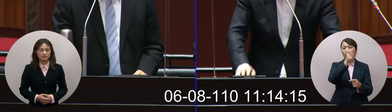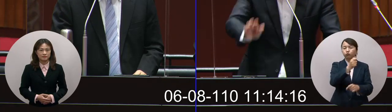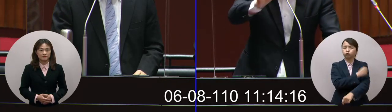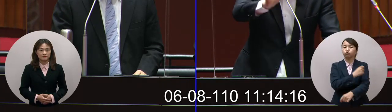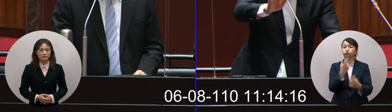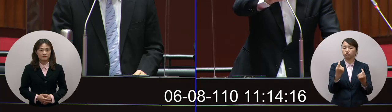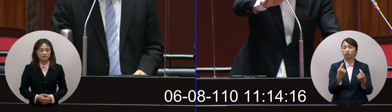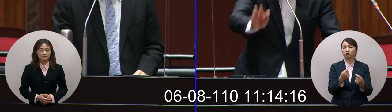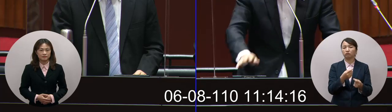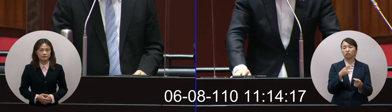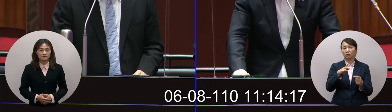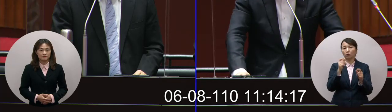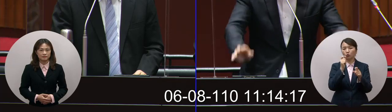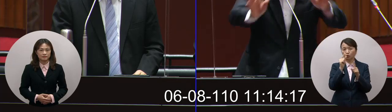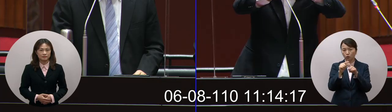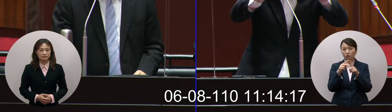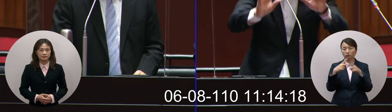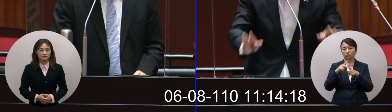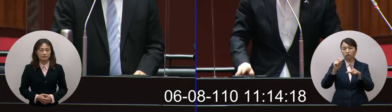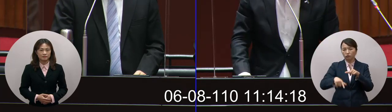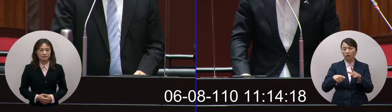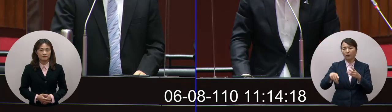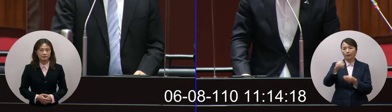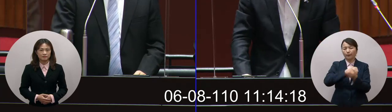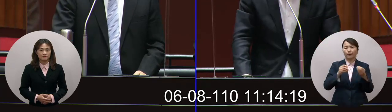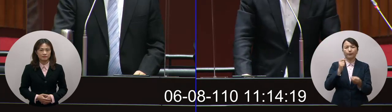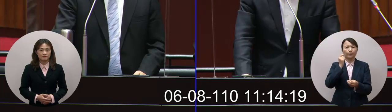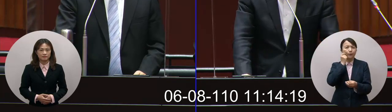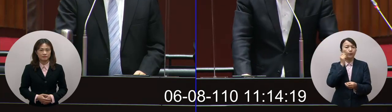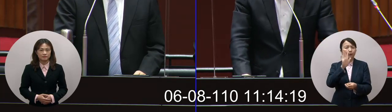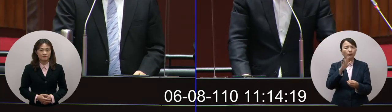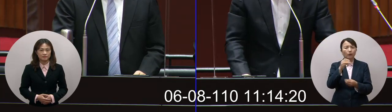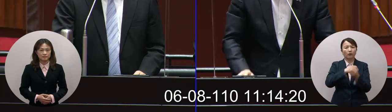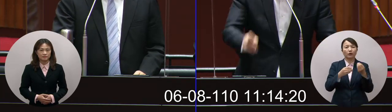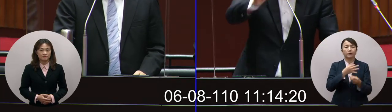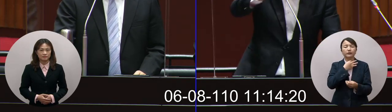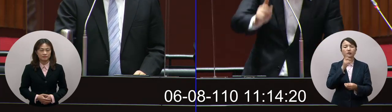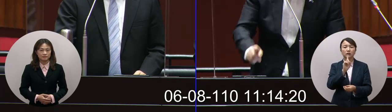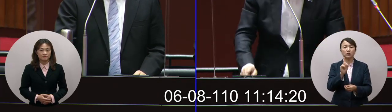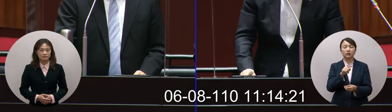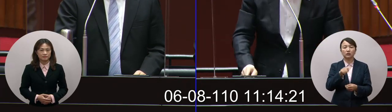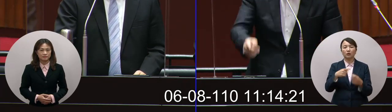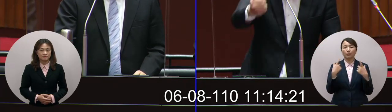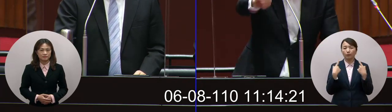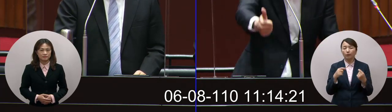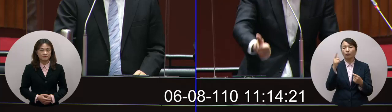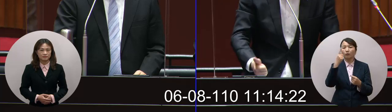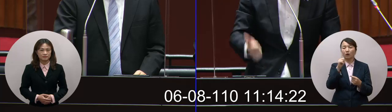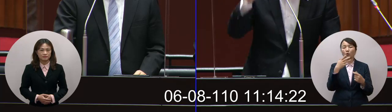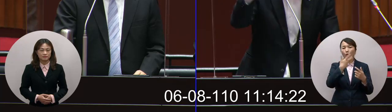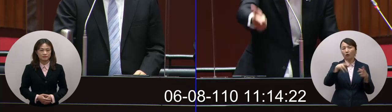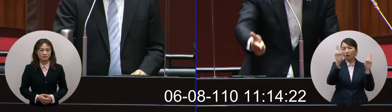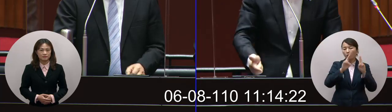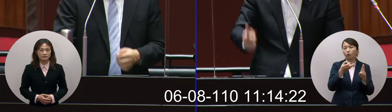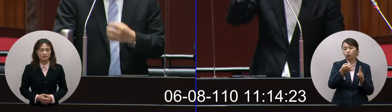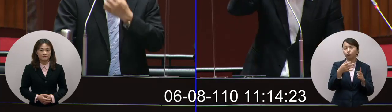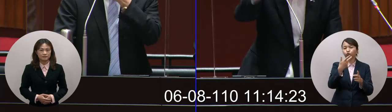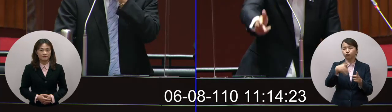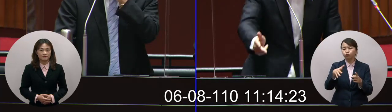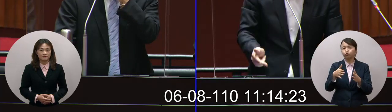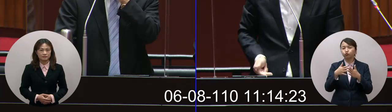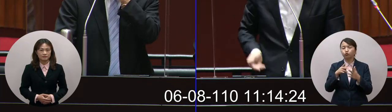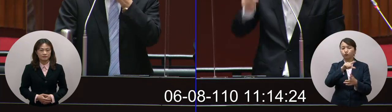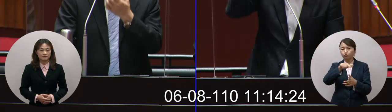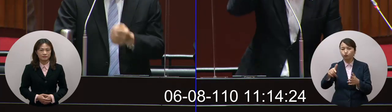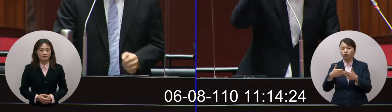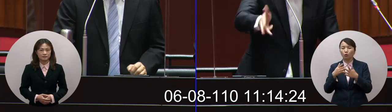辛苦，你知道吗？中小企业啊，在那边周转不过来，为什么周转不过来？原因很简单，水电也要钱，物品也要钱，